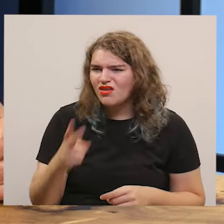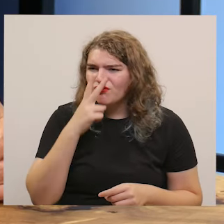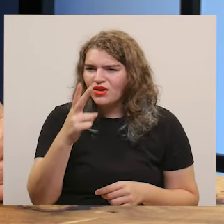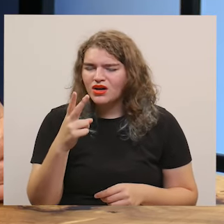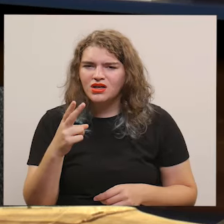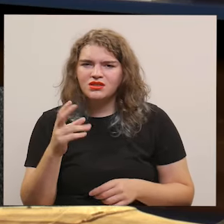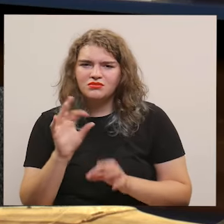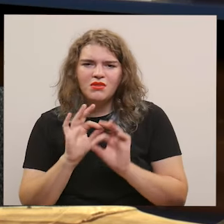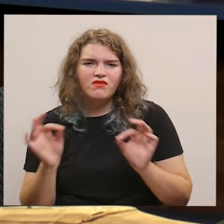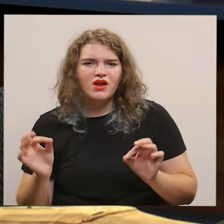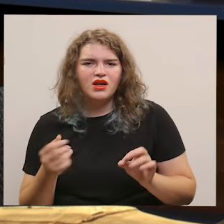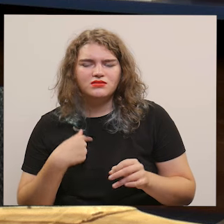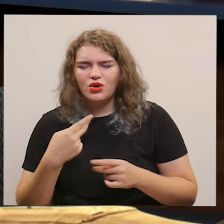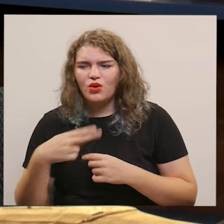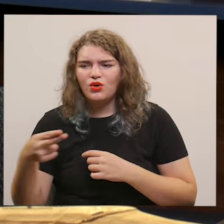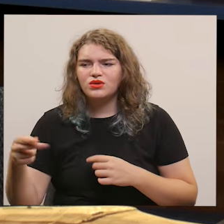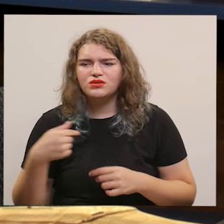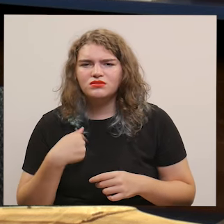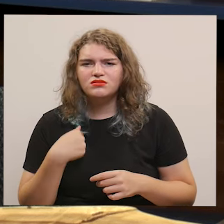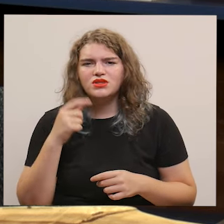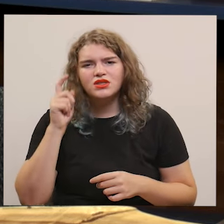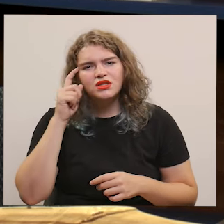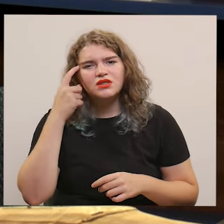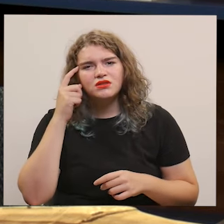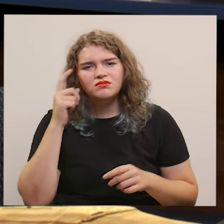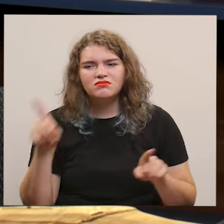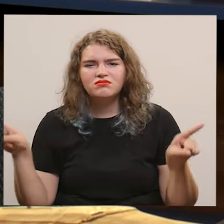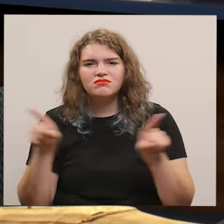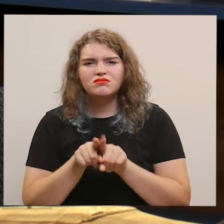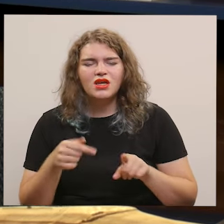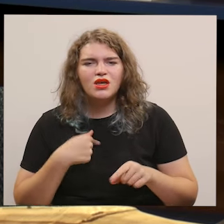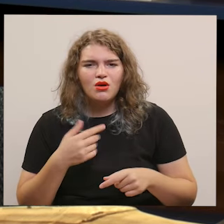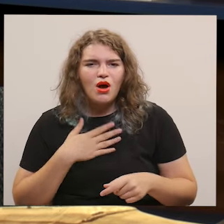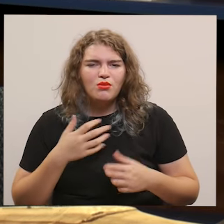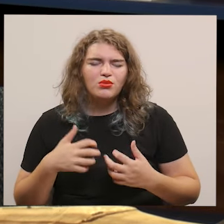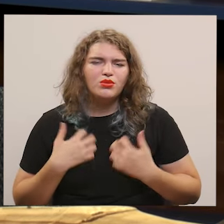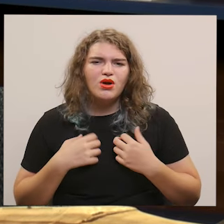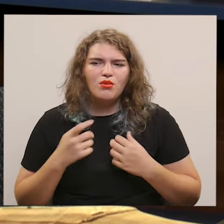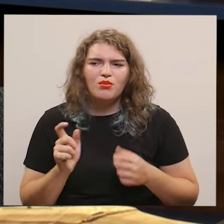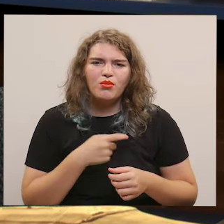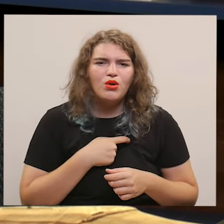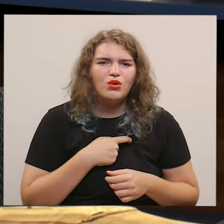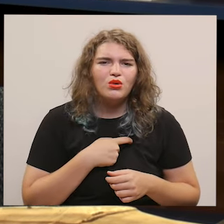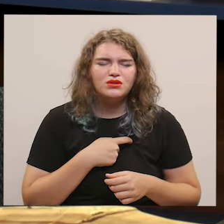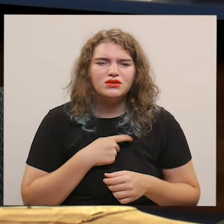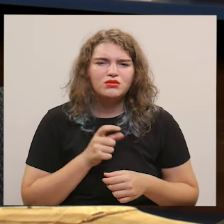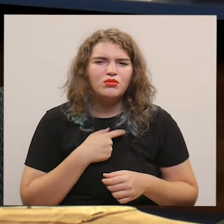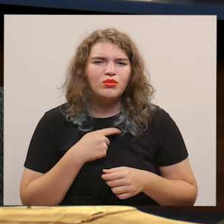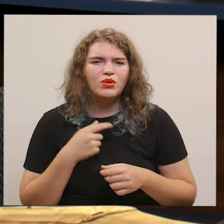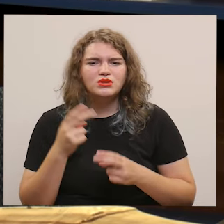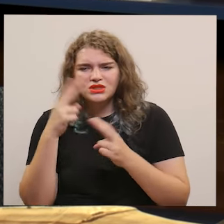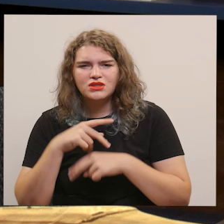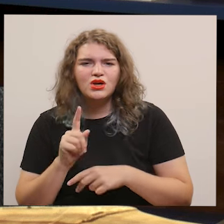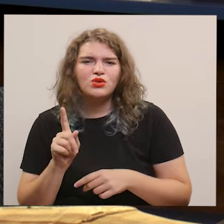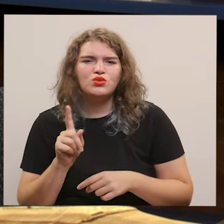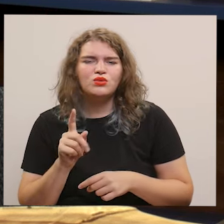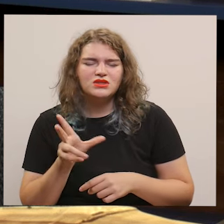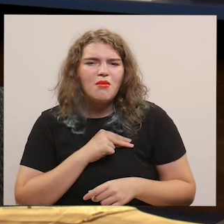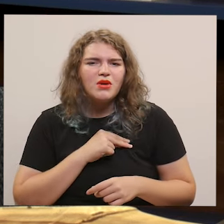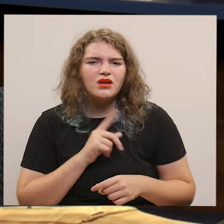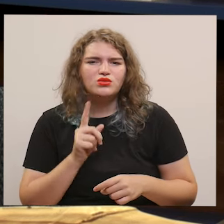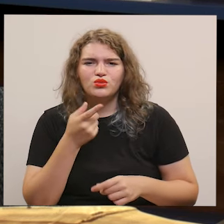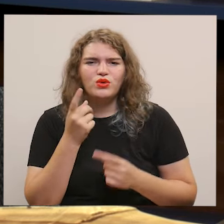Și continui eu mai departe ce simte și ce gândește. Eu am bucurie în inima mea că s-a meritat, că nu e degeaba, absolut